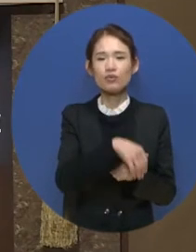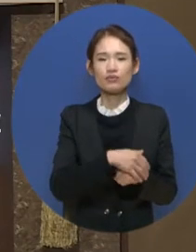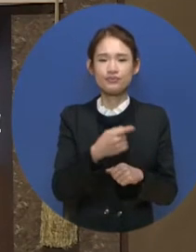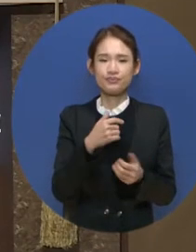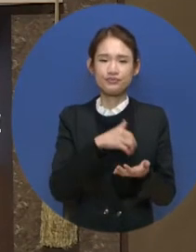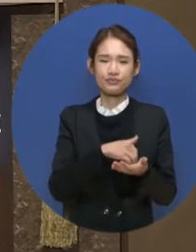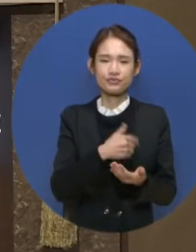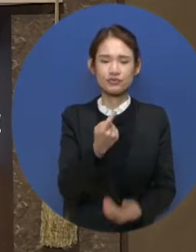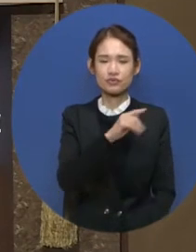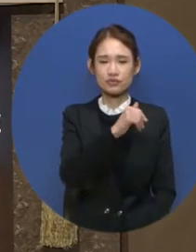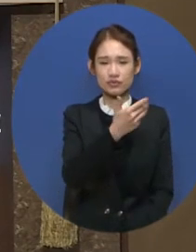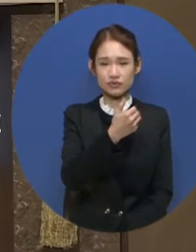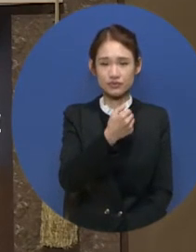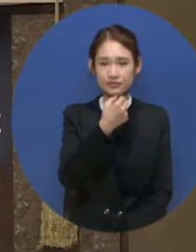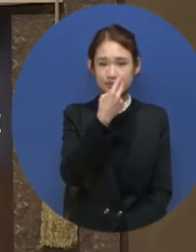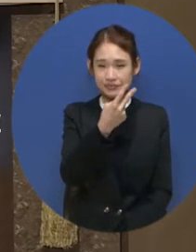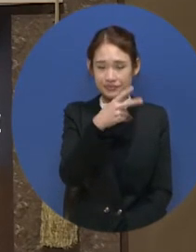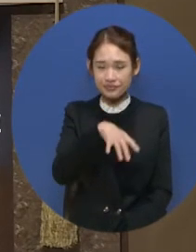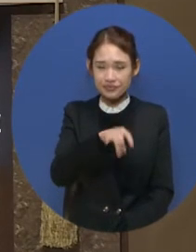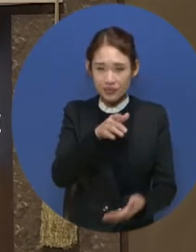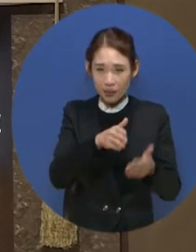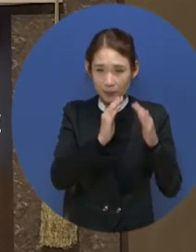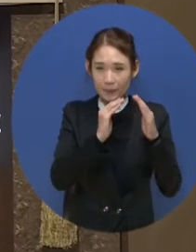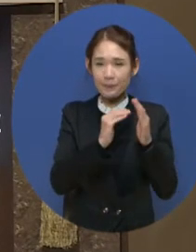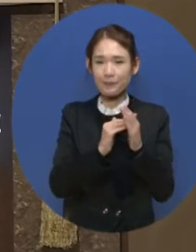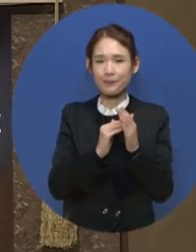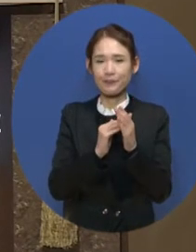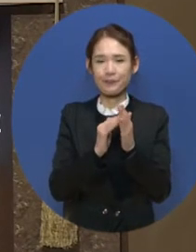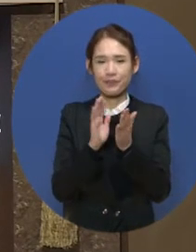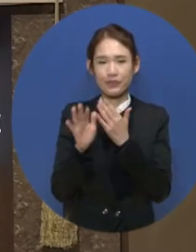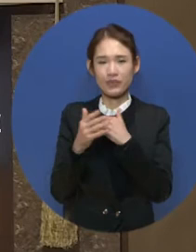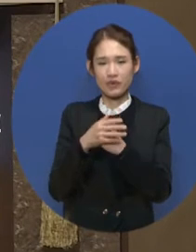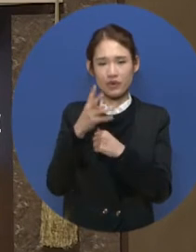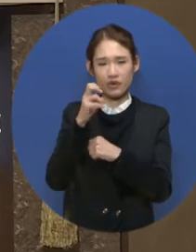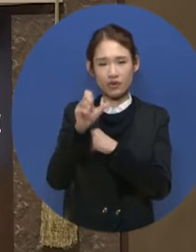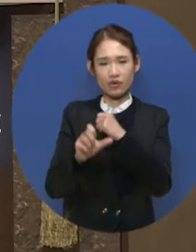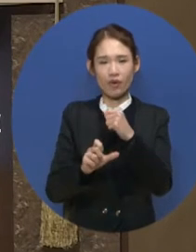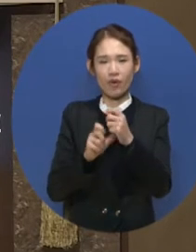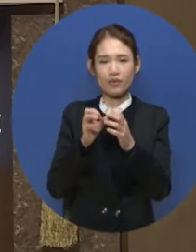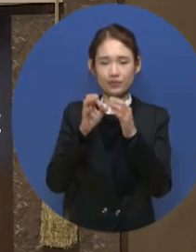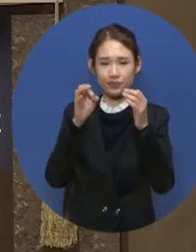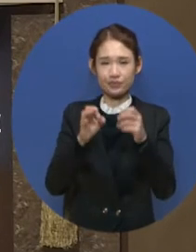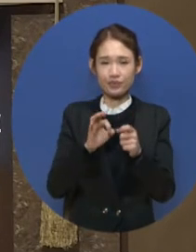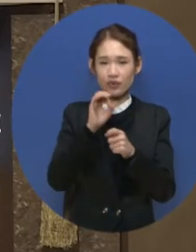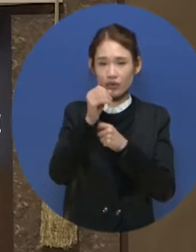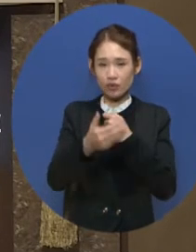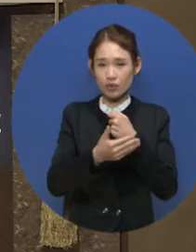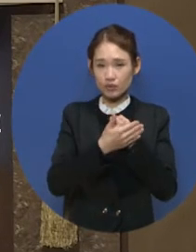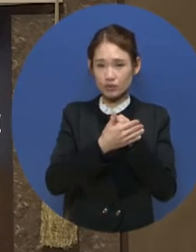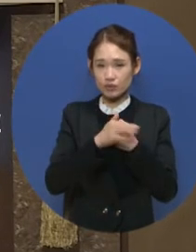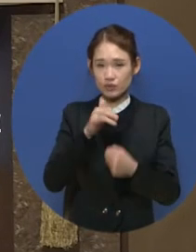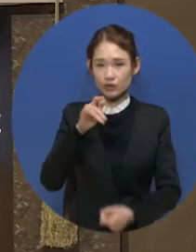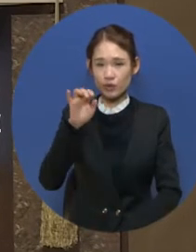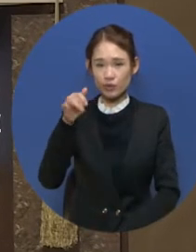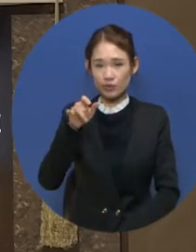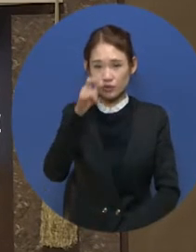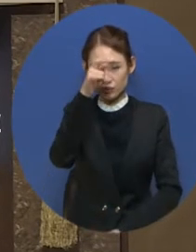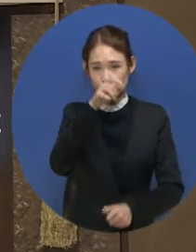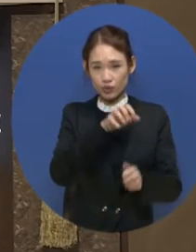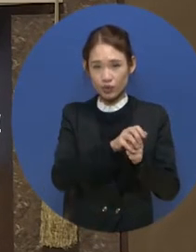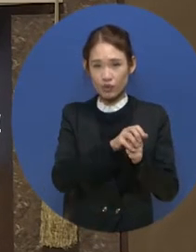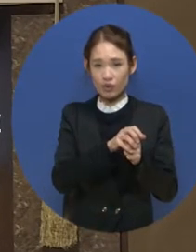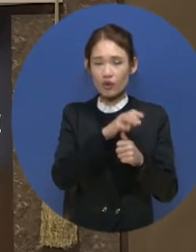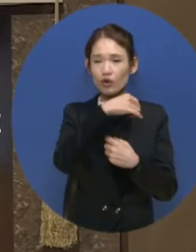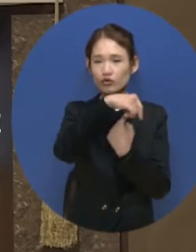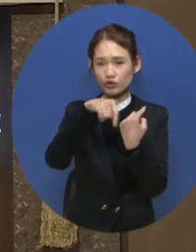이제 82년 대 차원 분 을 열어서 35년 동안 영원한 도움의 성모 수도에서 위탁운영을 했어요